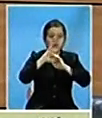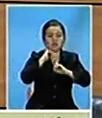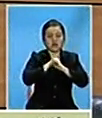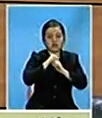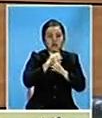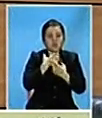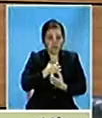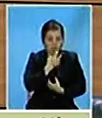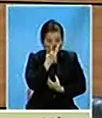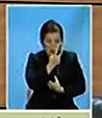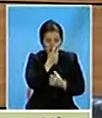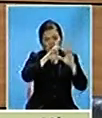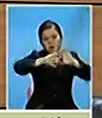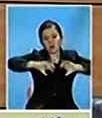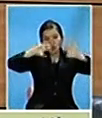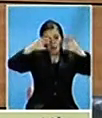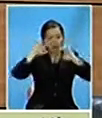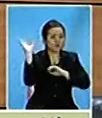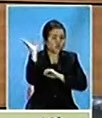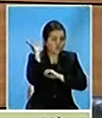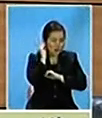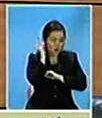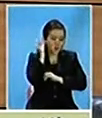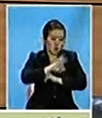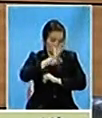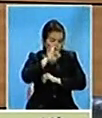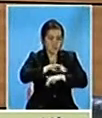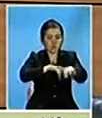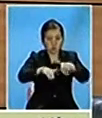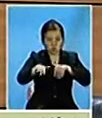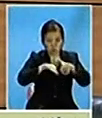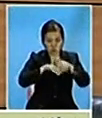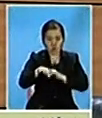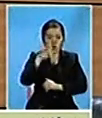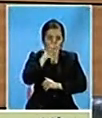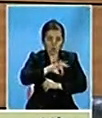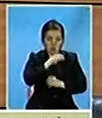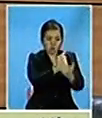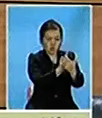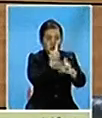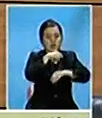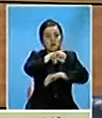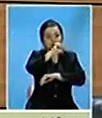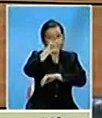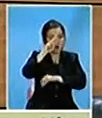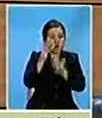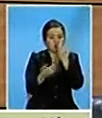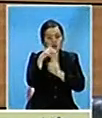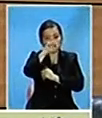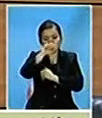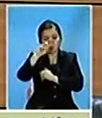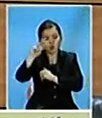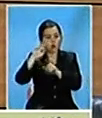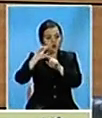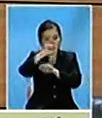ฐบาลนี้นี่ได้รับฟังเสียงสะท้อนจากตัวแทนของประชาชนทุกระดับนะครับ